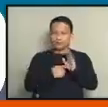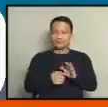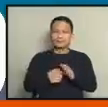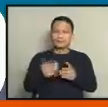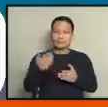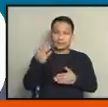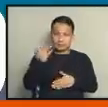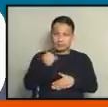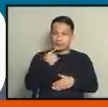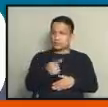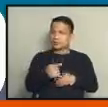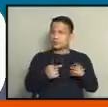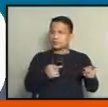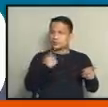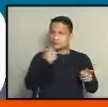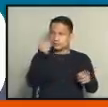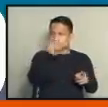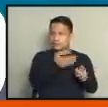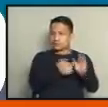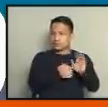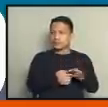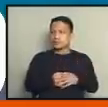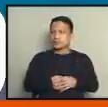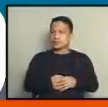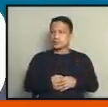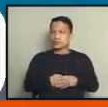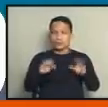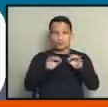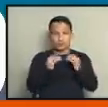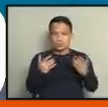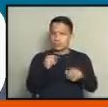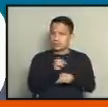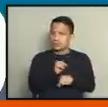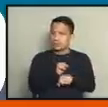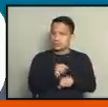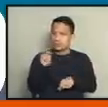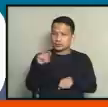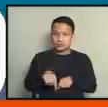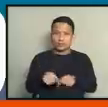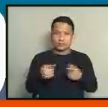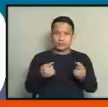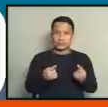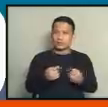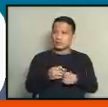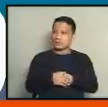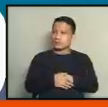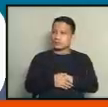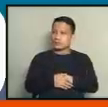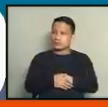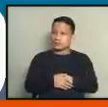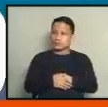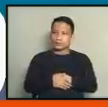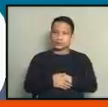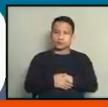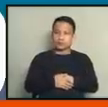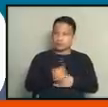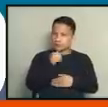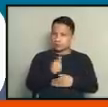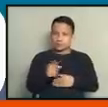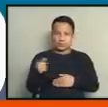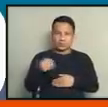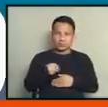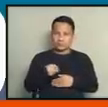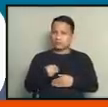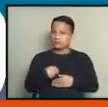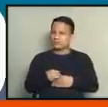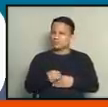then... Sabi mo sa kanila na wala talagang trabaho dito sa amin sa ngayon. Sorry apo, na. Apo. Hindi yung sabi mo,